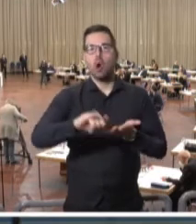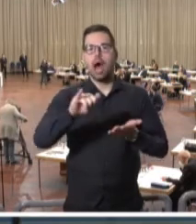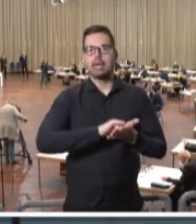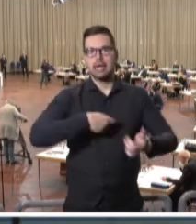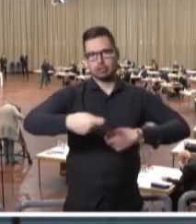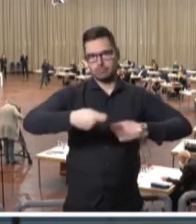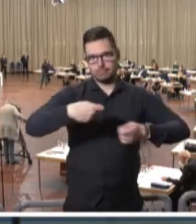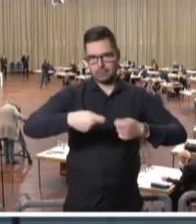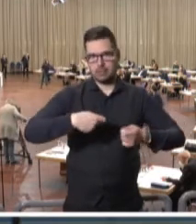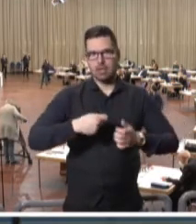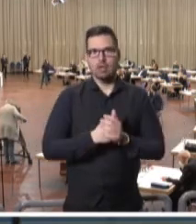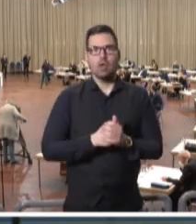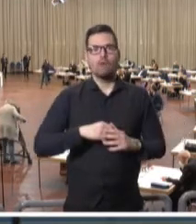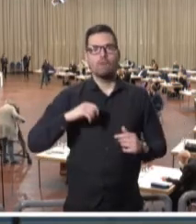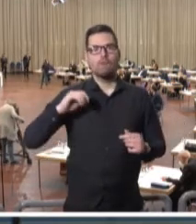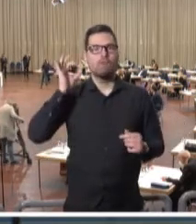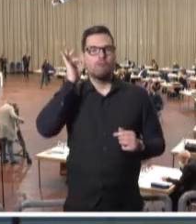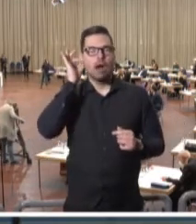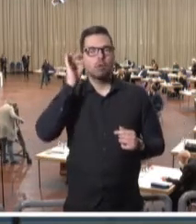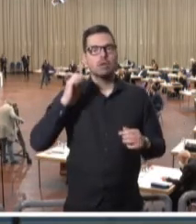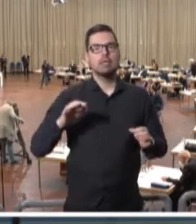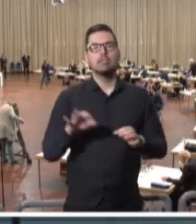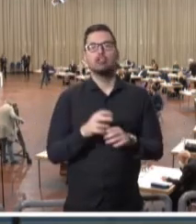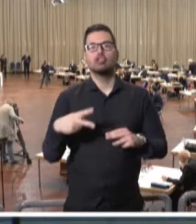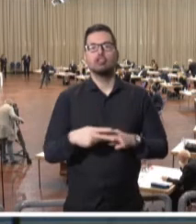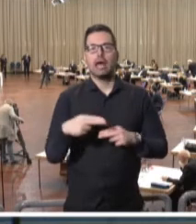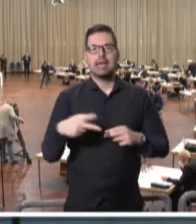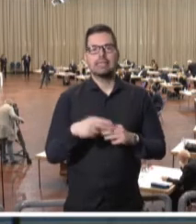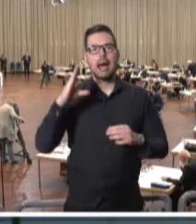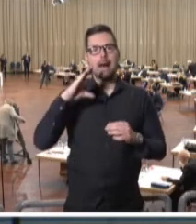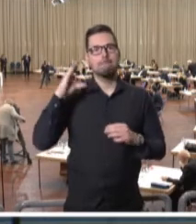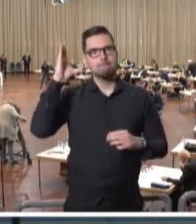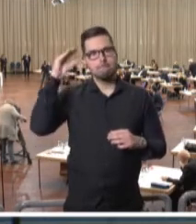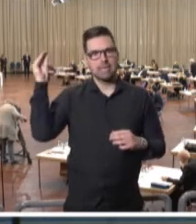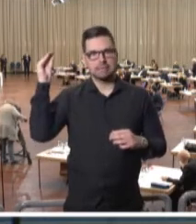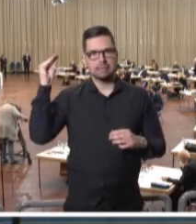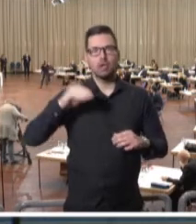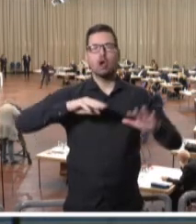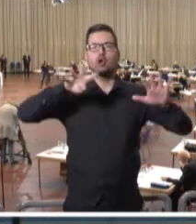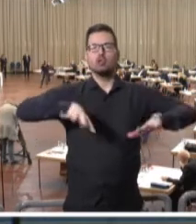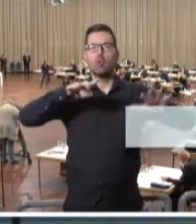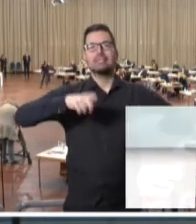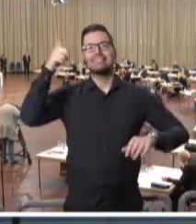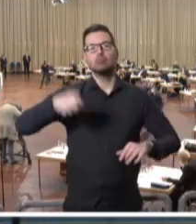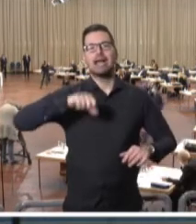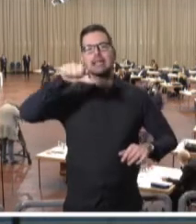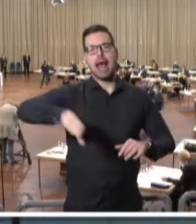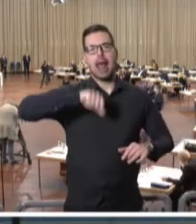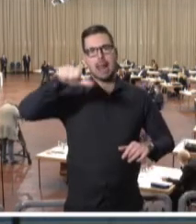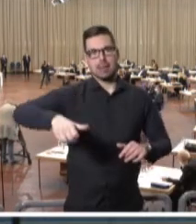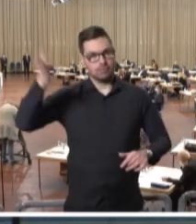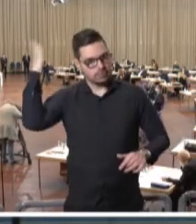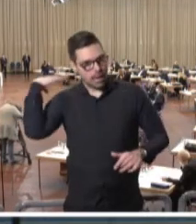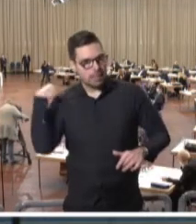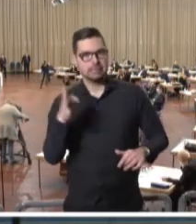Schneiderman hat in einer bedeutenden Rede im Jahr 1911 davon gesprochen, und ich versuche mich jetzt mit meinem